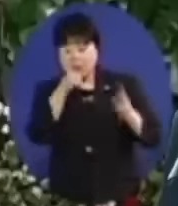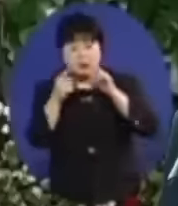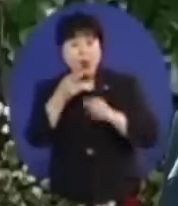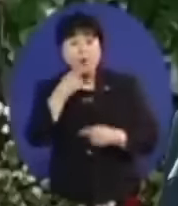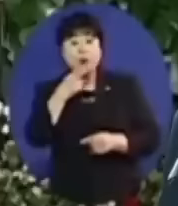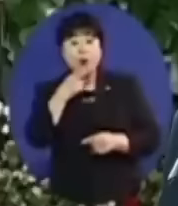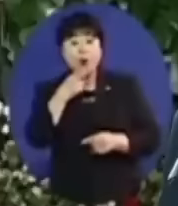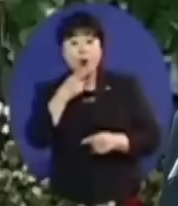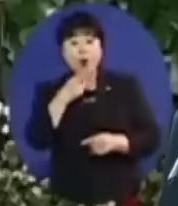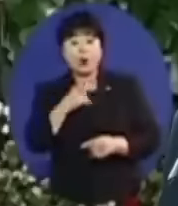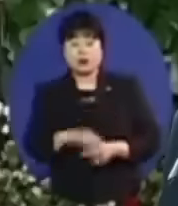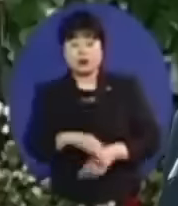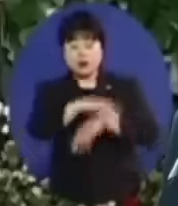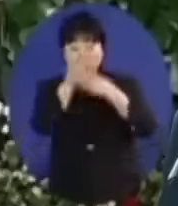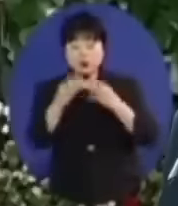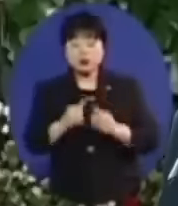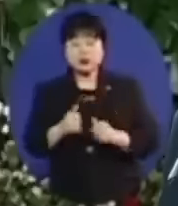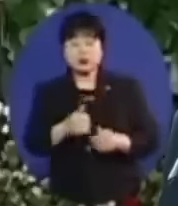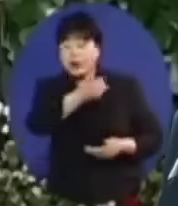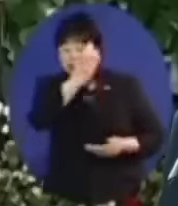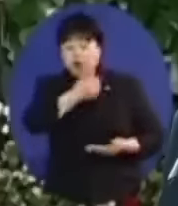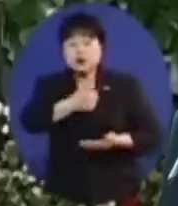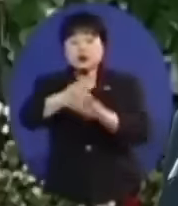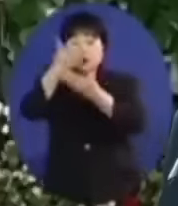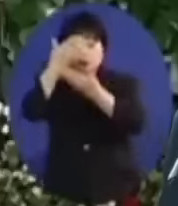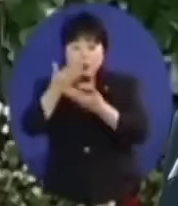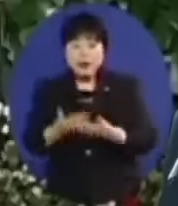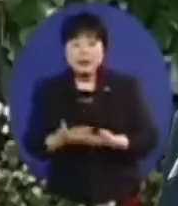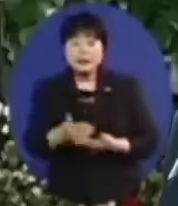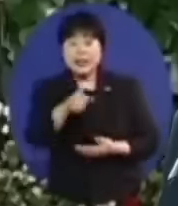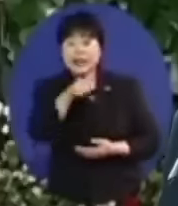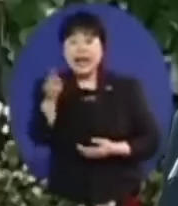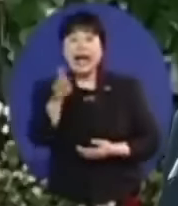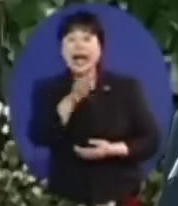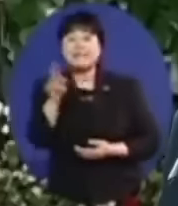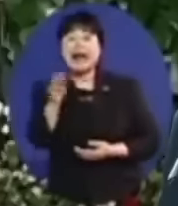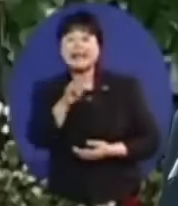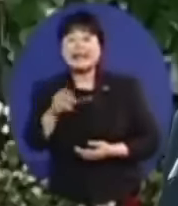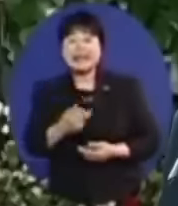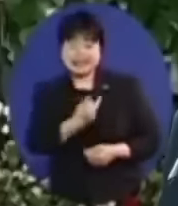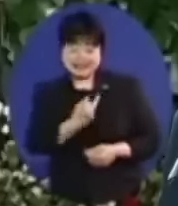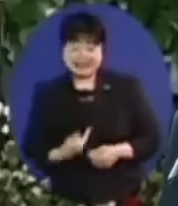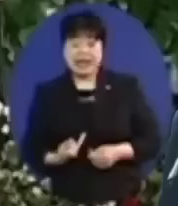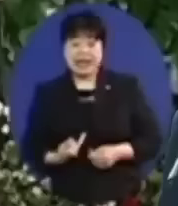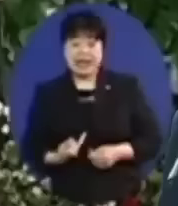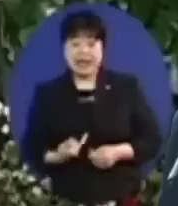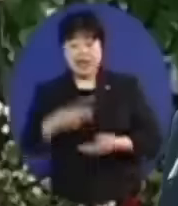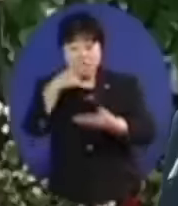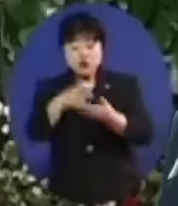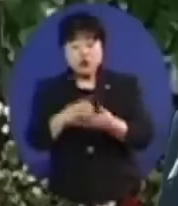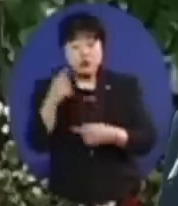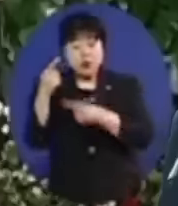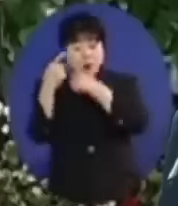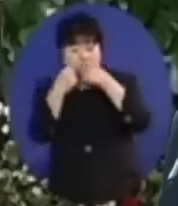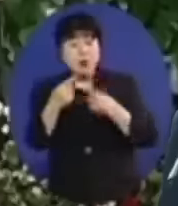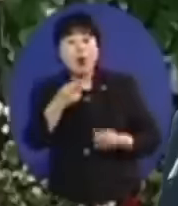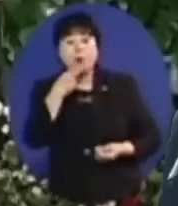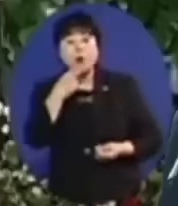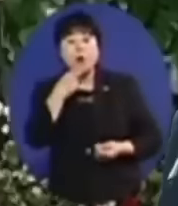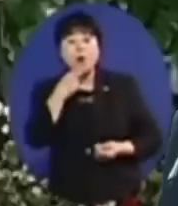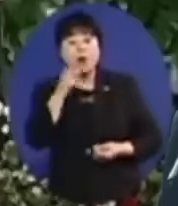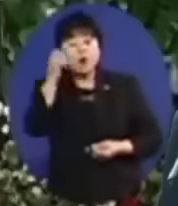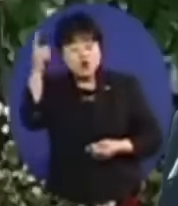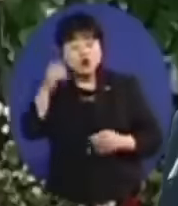사람이었습니다. 또한 당시 모든 백성에게 존경을 받는 가말리엘 제자이며 율법이 흠이 없고, 이처럼 그는